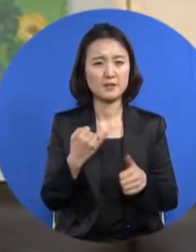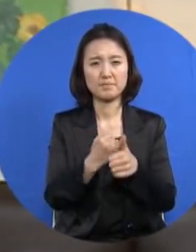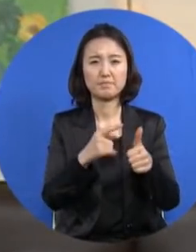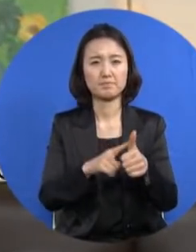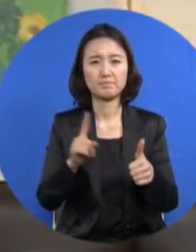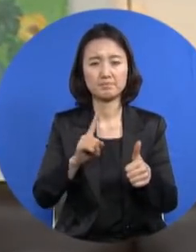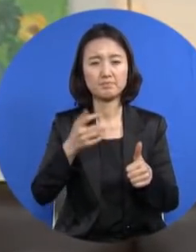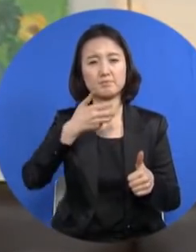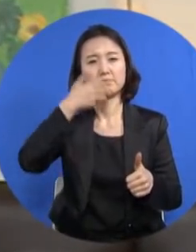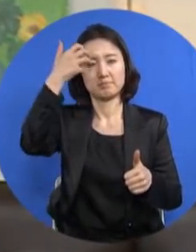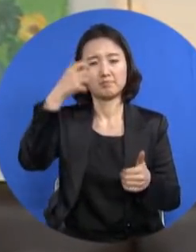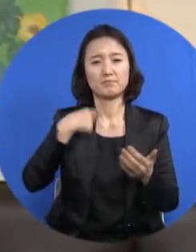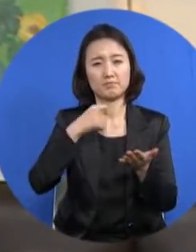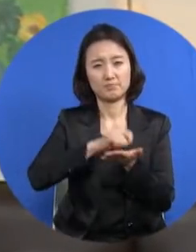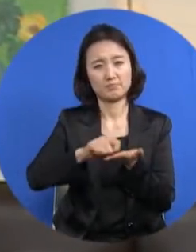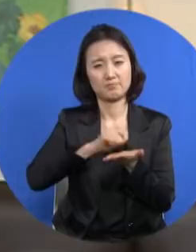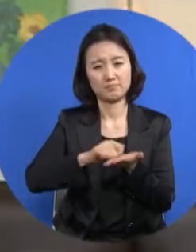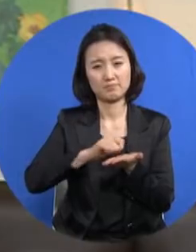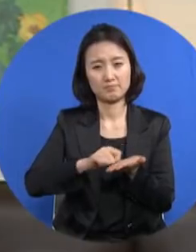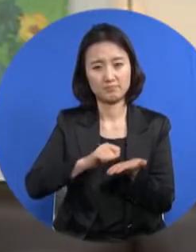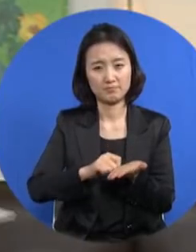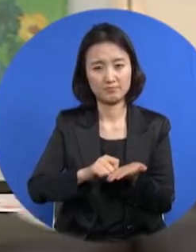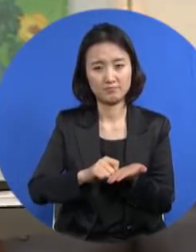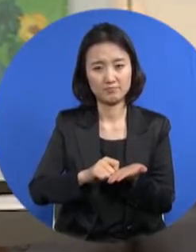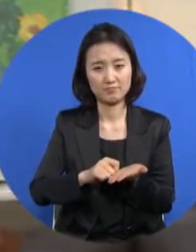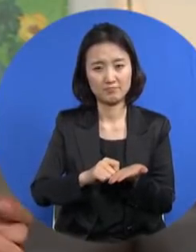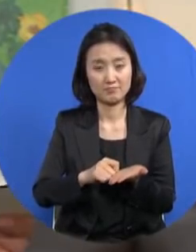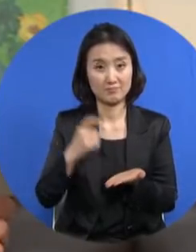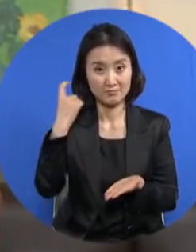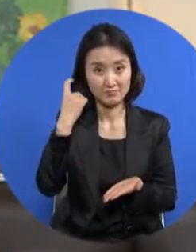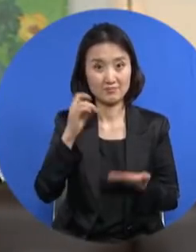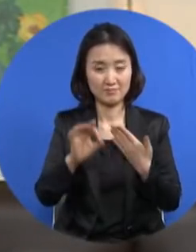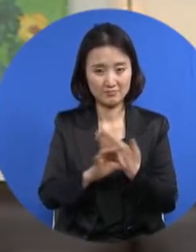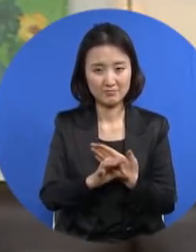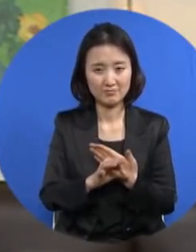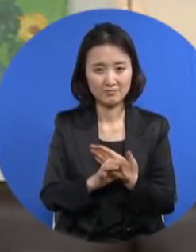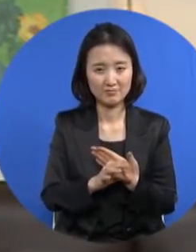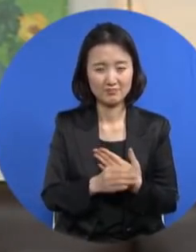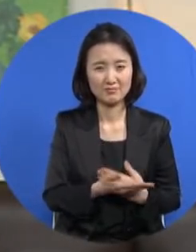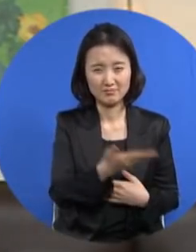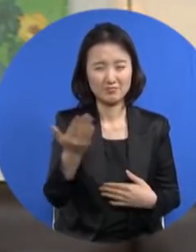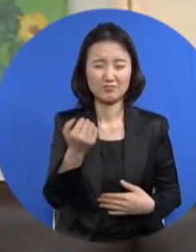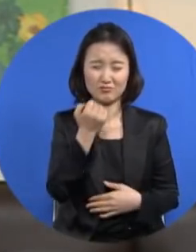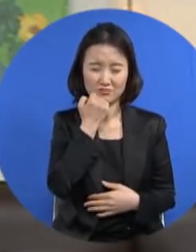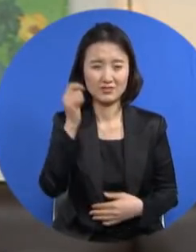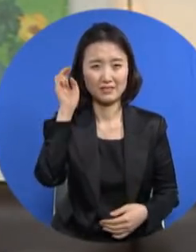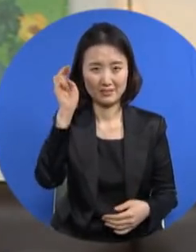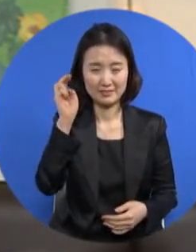리스트는요, 이상형 리스트죠. 근데 그게 참 들어보세요. 되게 많은 사람들이 웃는데요.